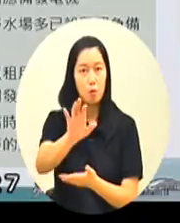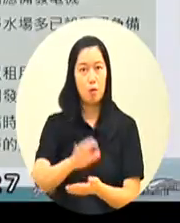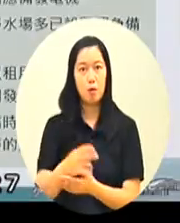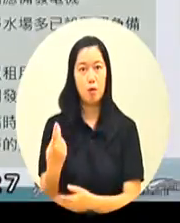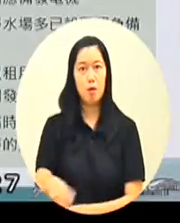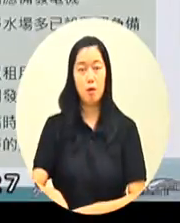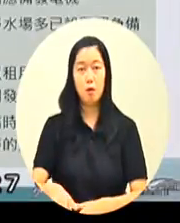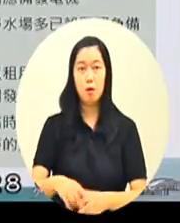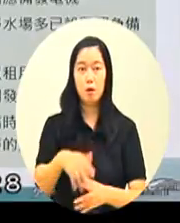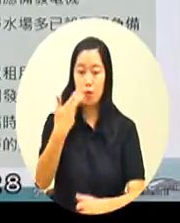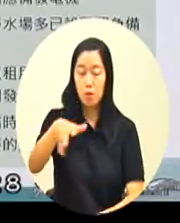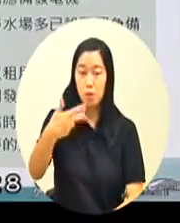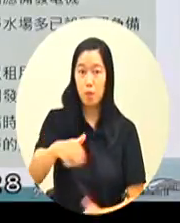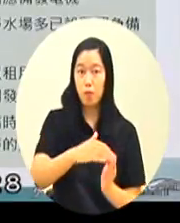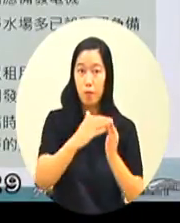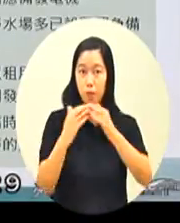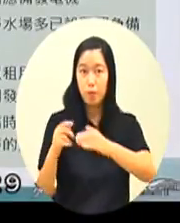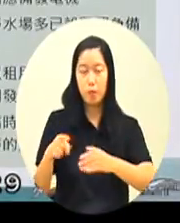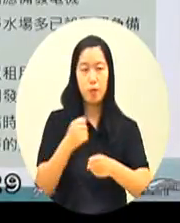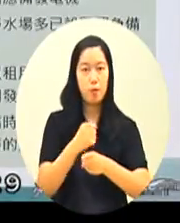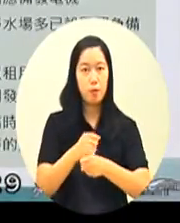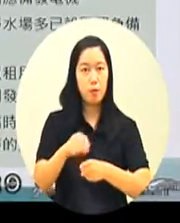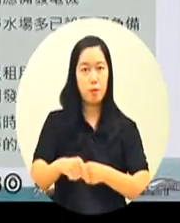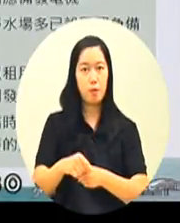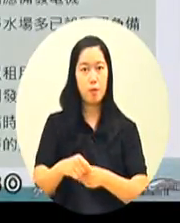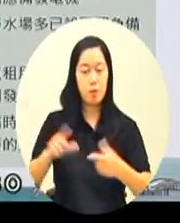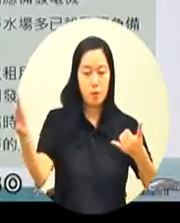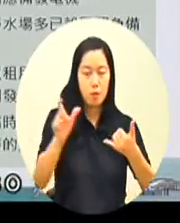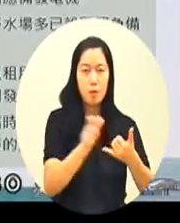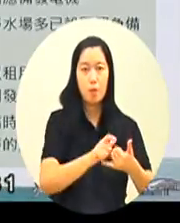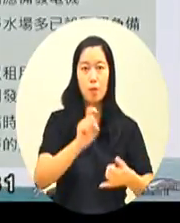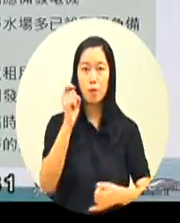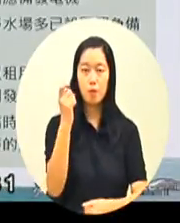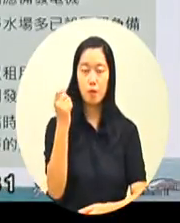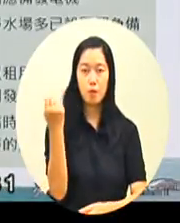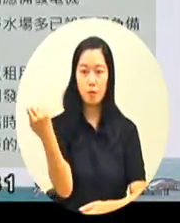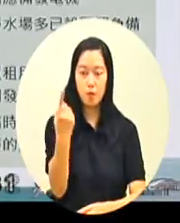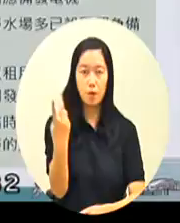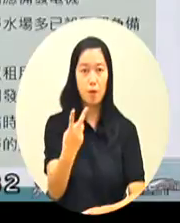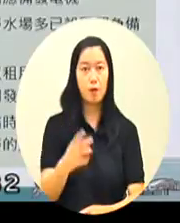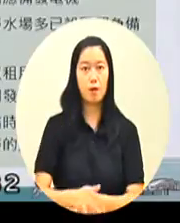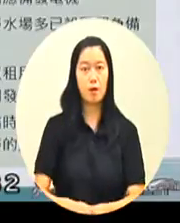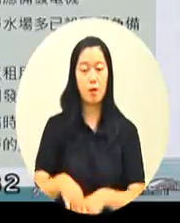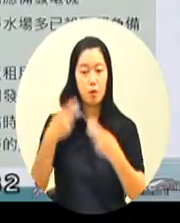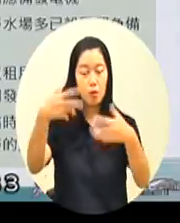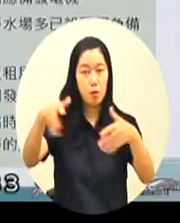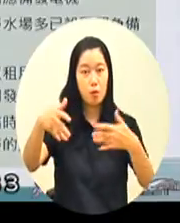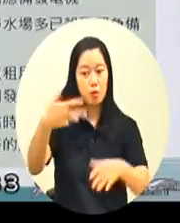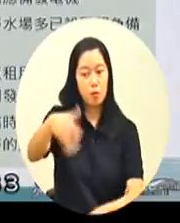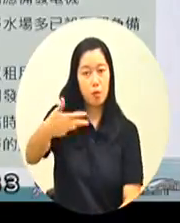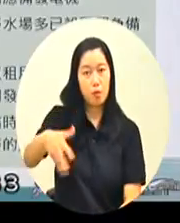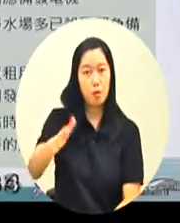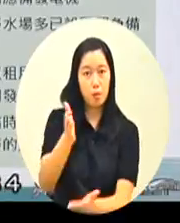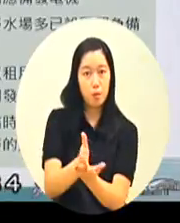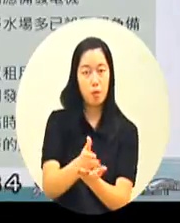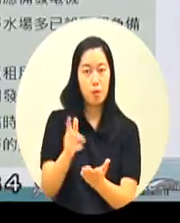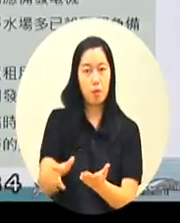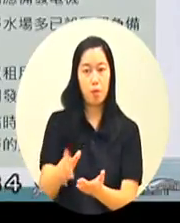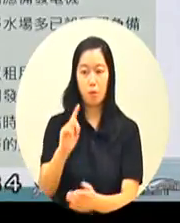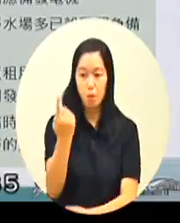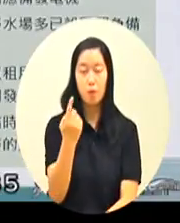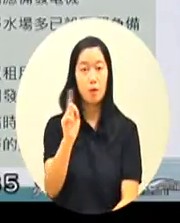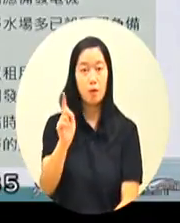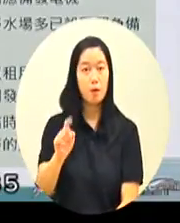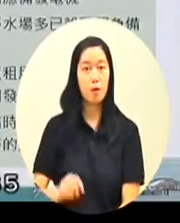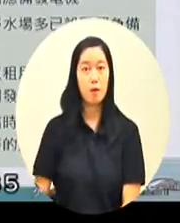作的部分哦。2次的风灾，事实上复水的停水的主要原因，大部分都是来自